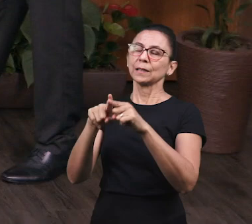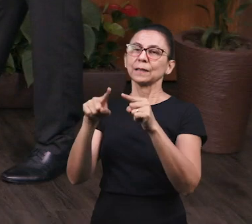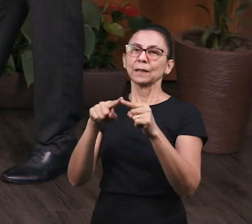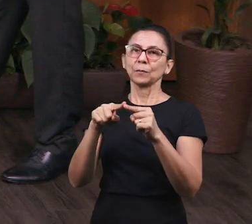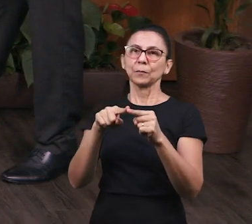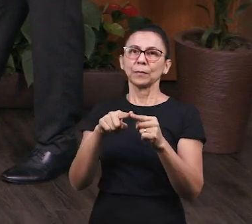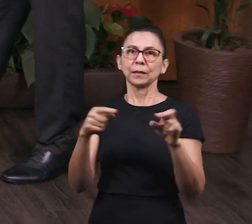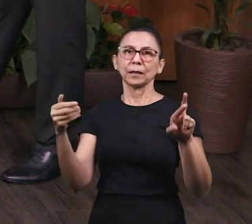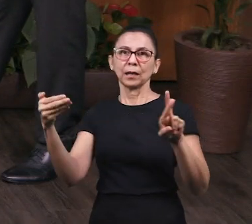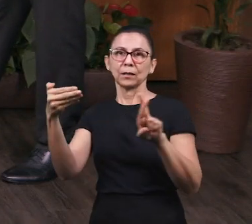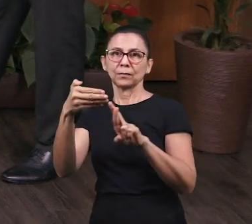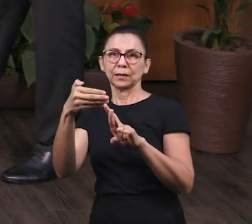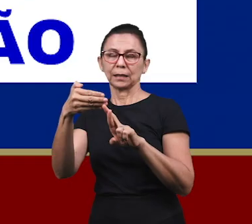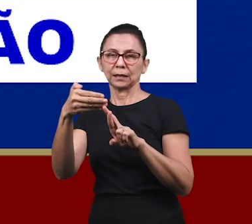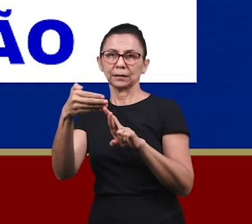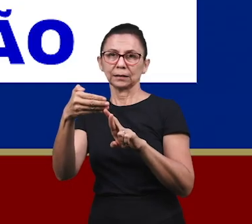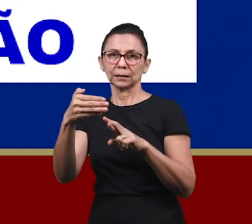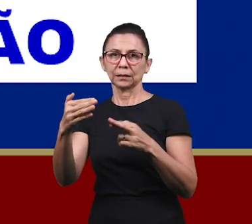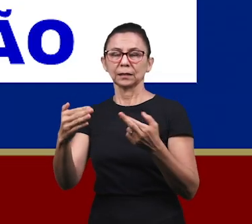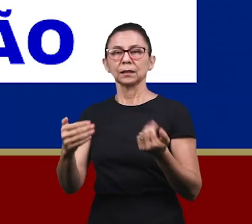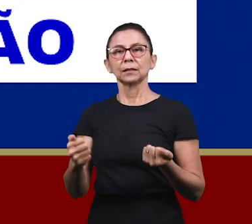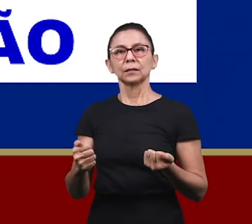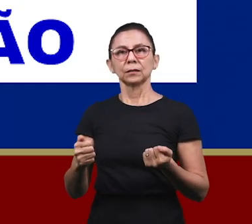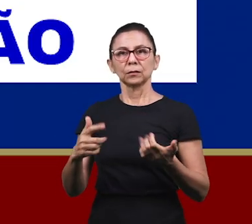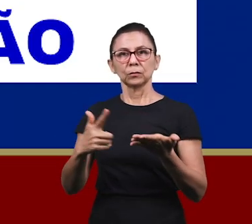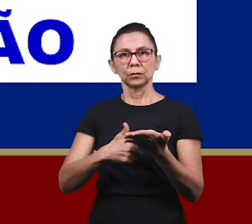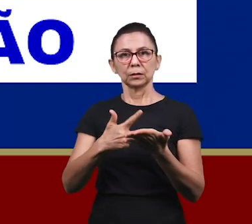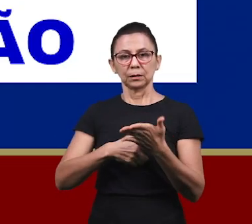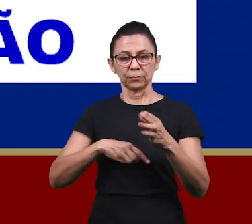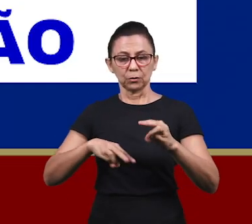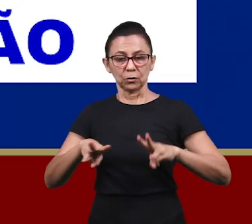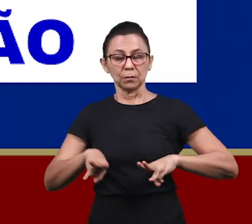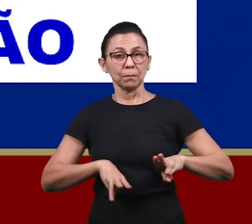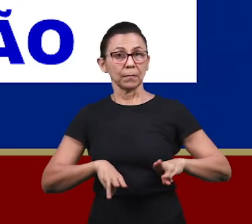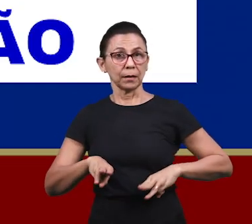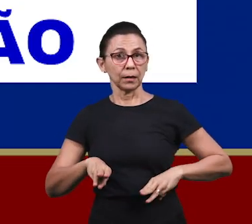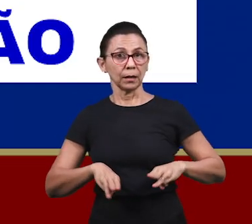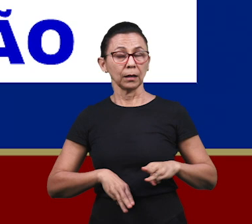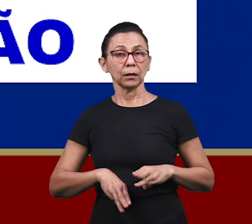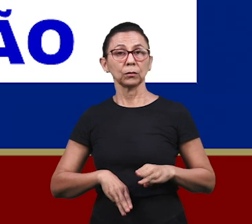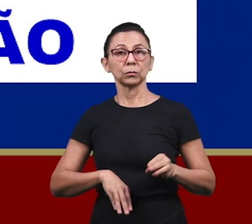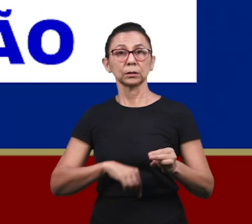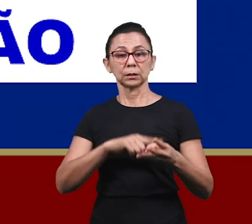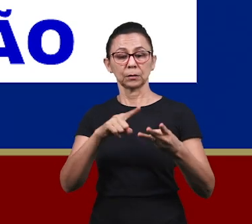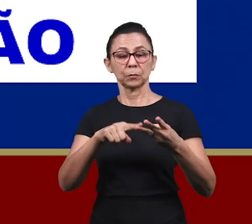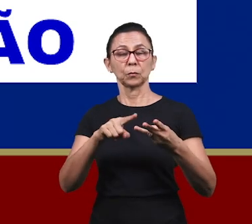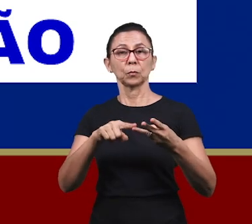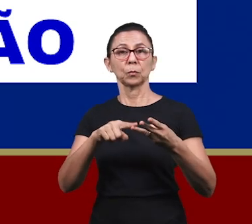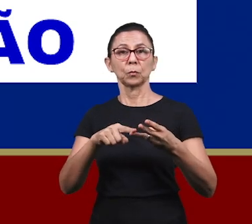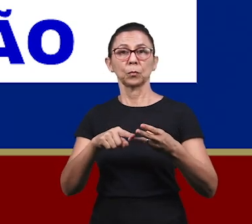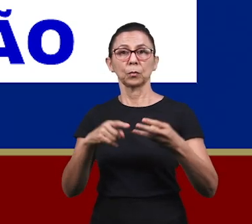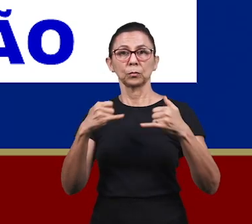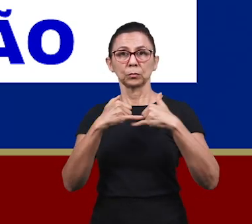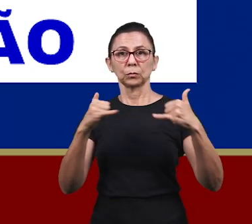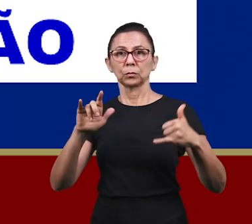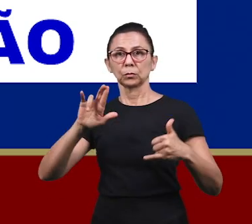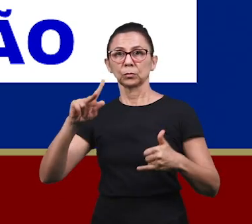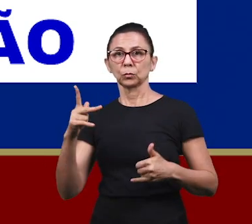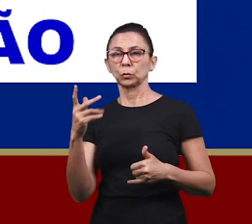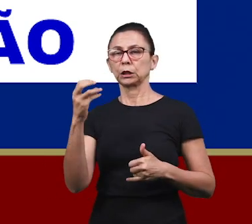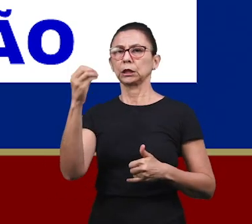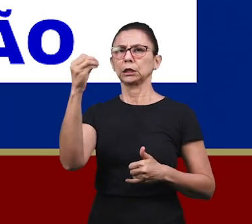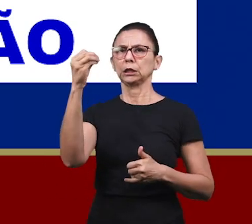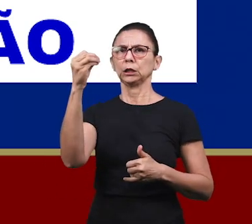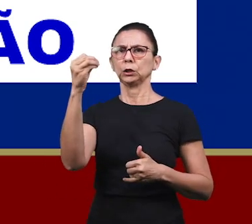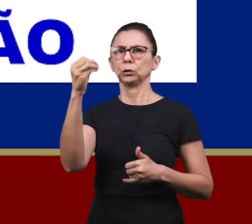Marc, le lin, la couleur blanche, la sainteté, Jésus comme un homme saint, l'homme parfait, qui